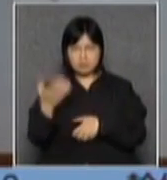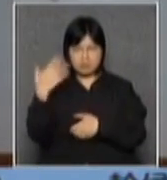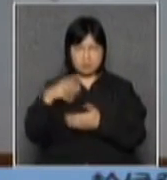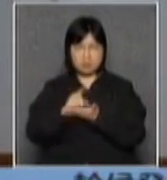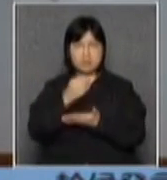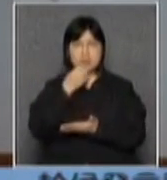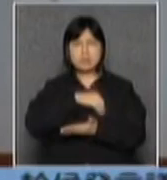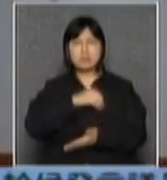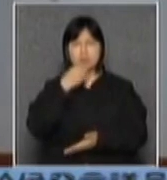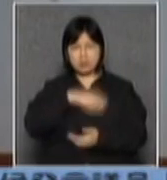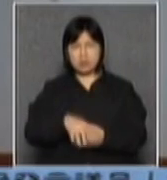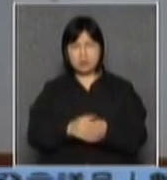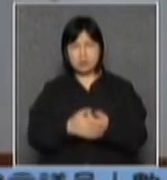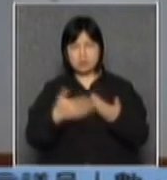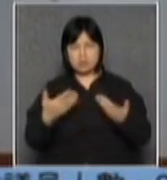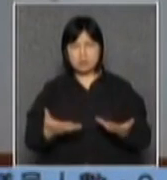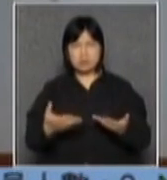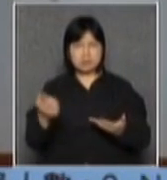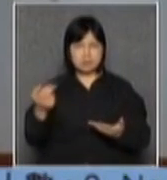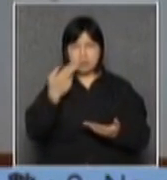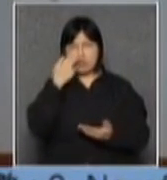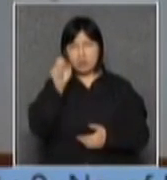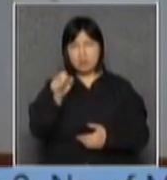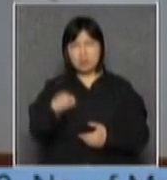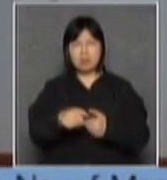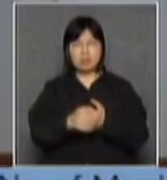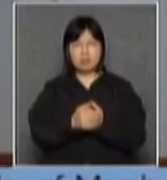啦嘛，今年佢仲喺度講喎。喂，